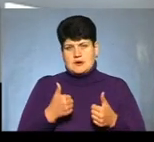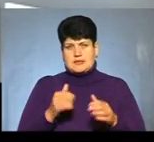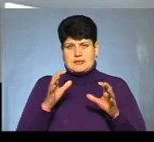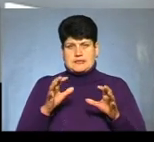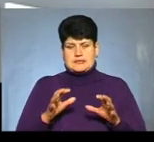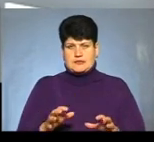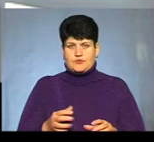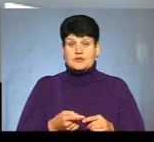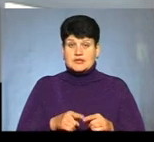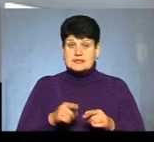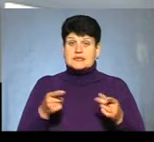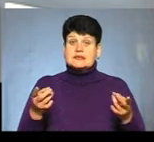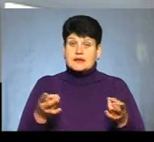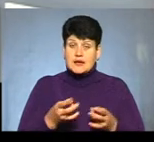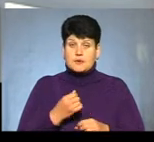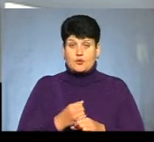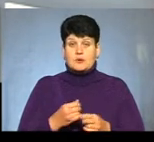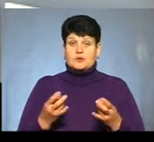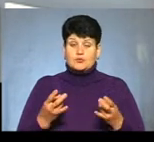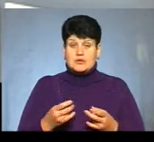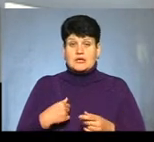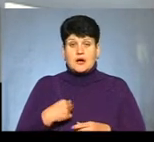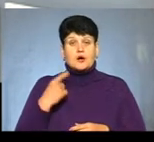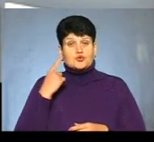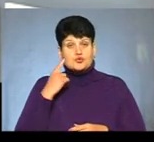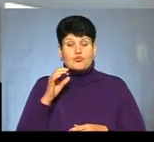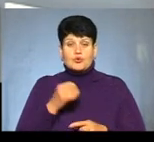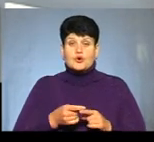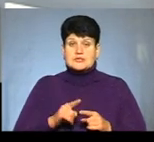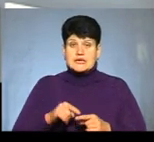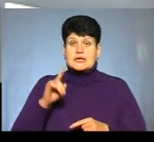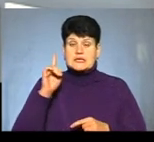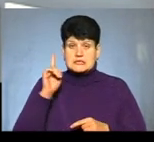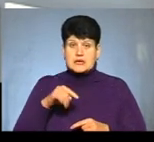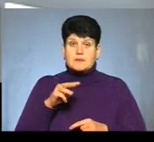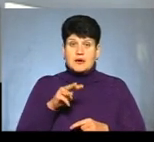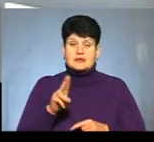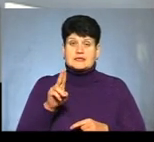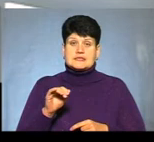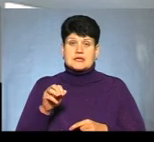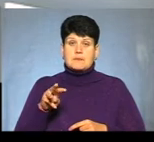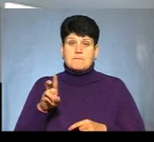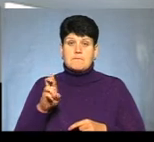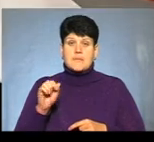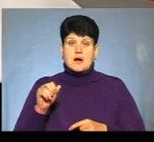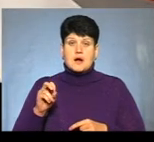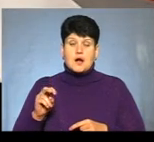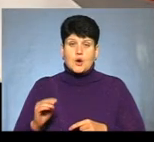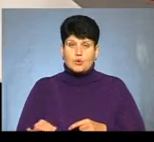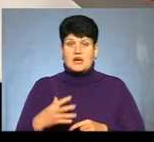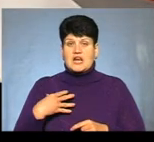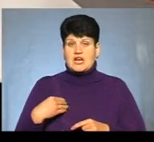дуже гарний закон. І думаю, що сьогодні це треба робити і потрібно. Я чув про це і знаю, що пан Михайло Цимбалюк,